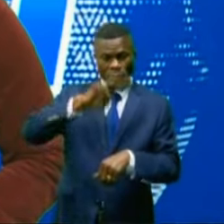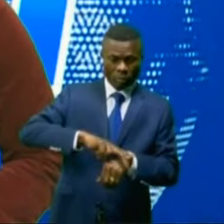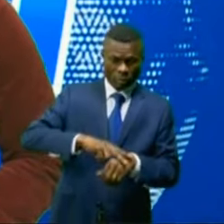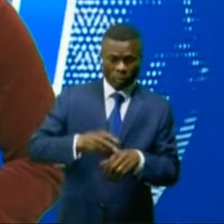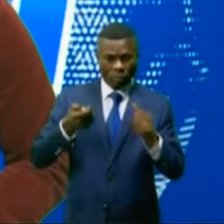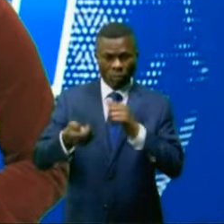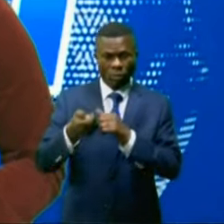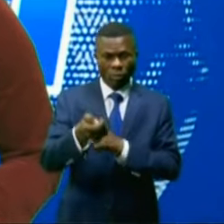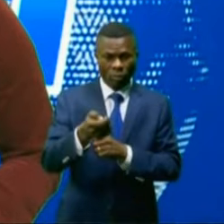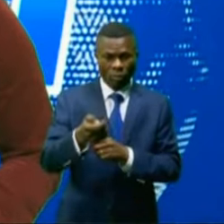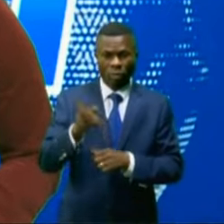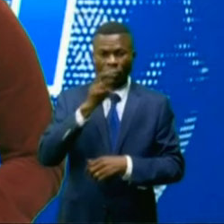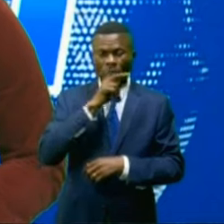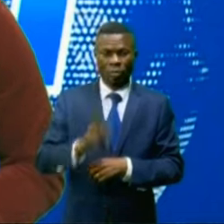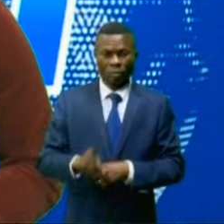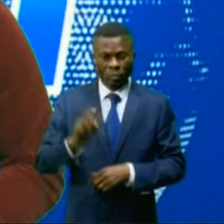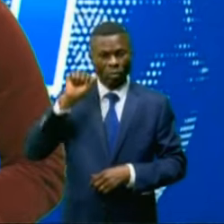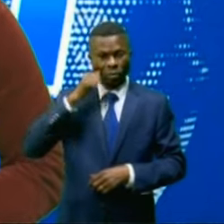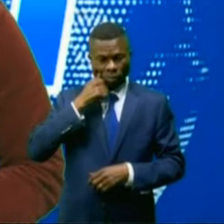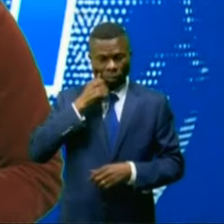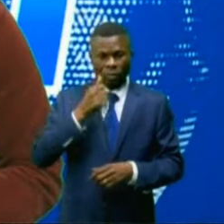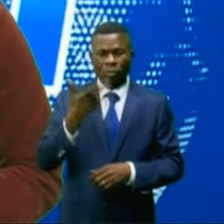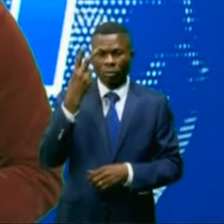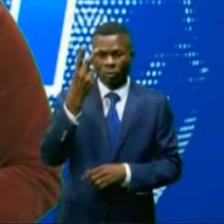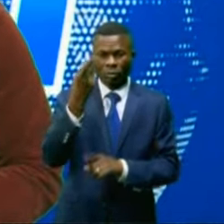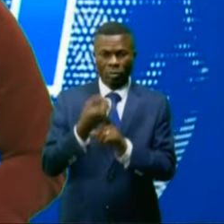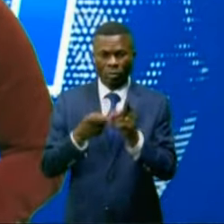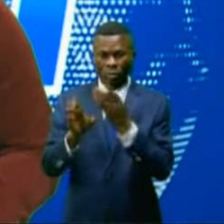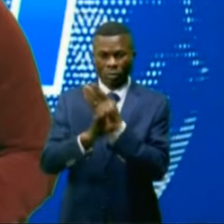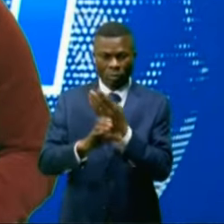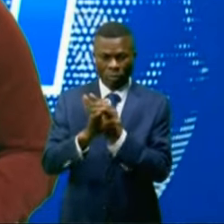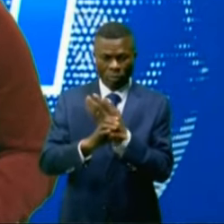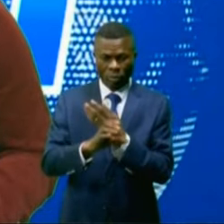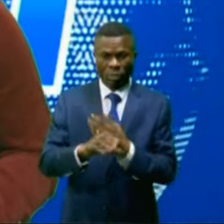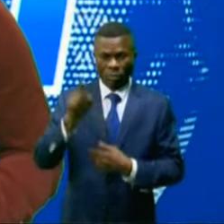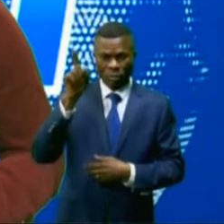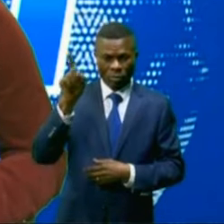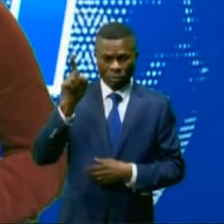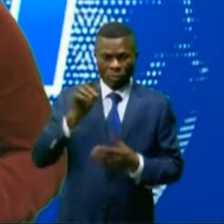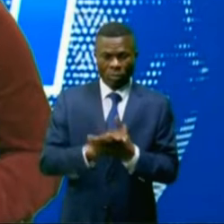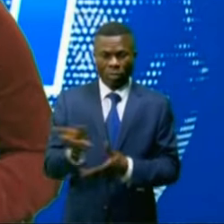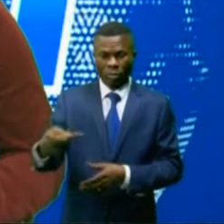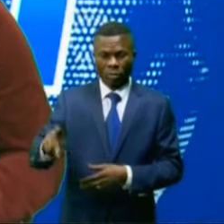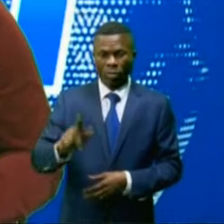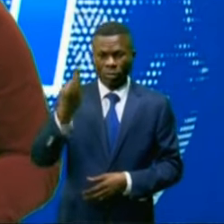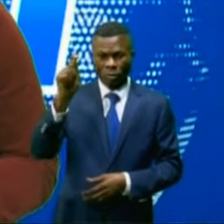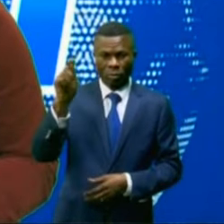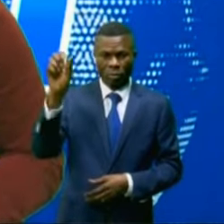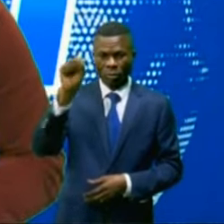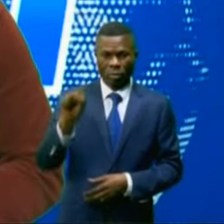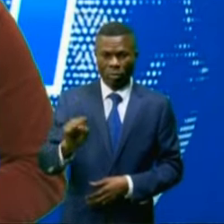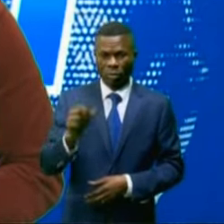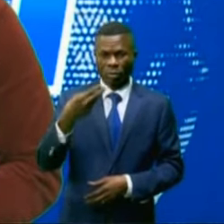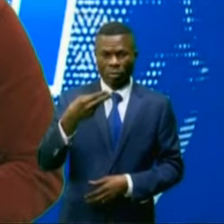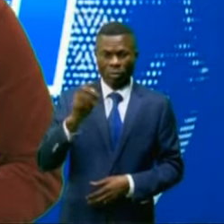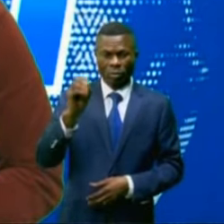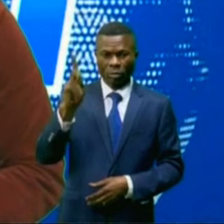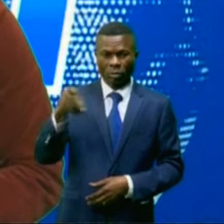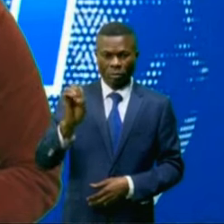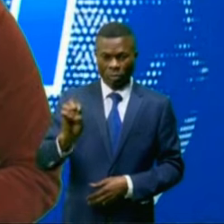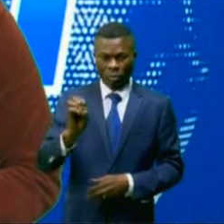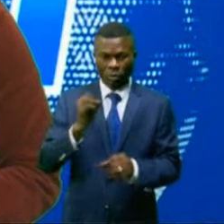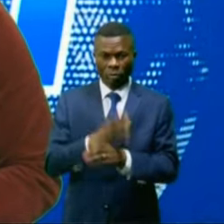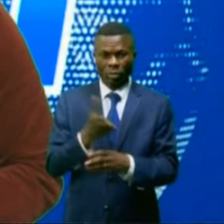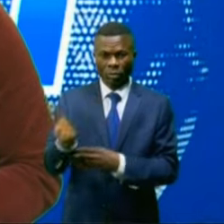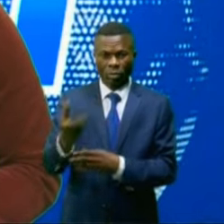génocide, c'est déjà demain, 2 août, à Kisangani, dans la province de la Tchopo. Toutes les batteries sont mises en